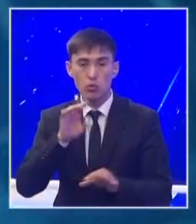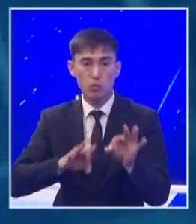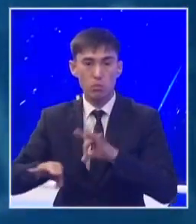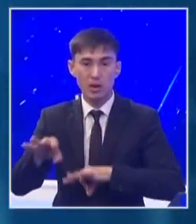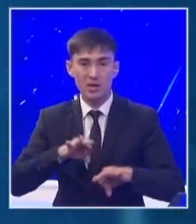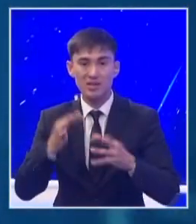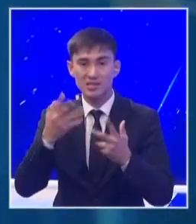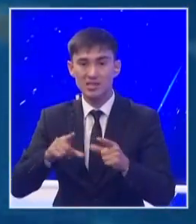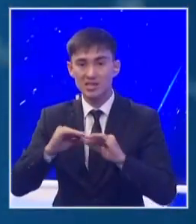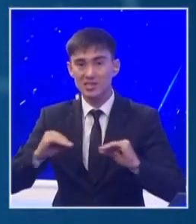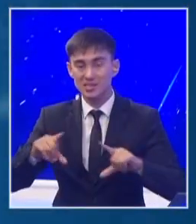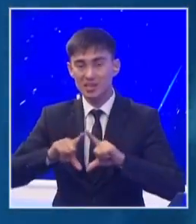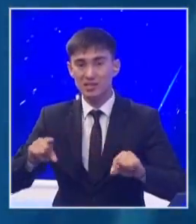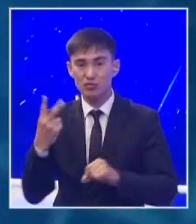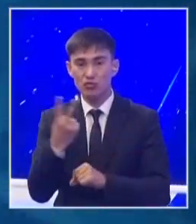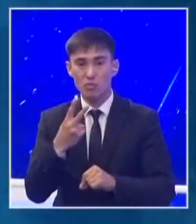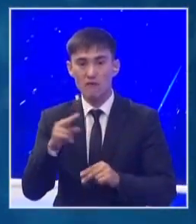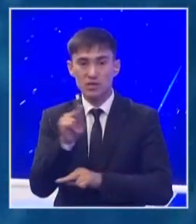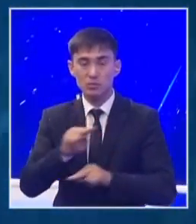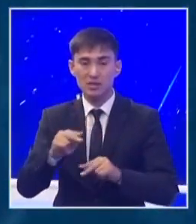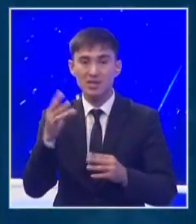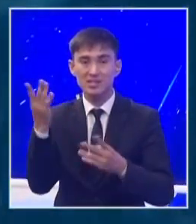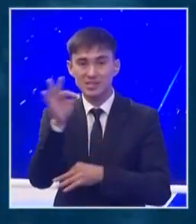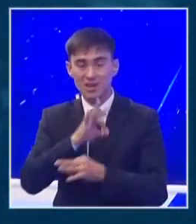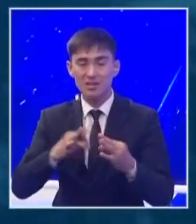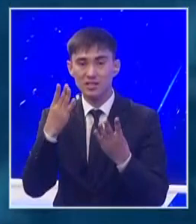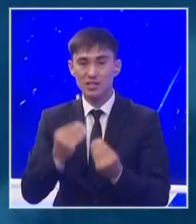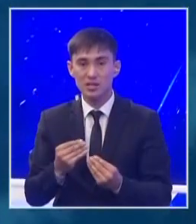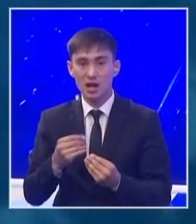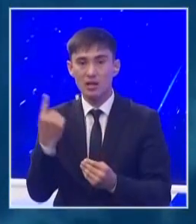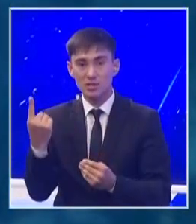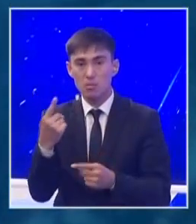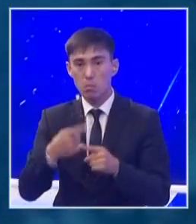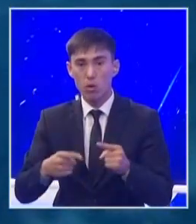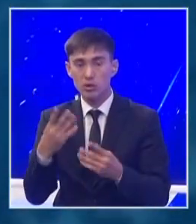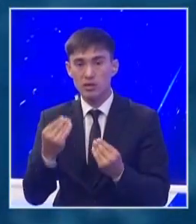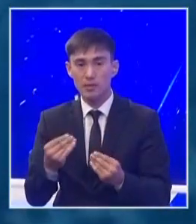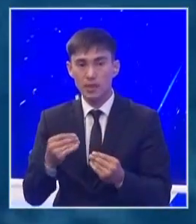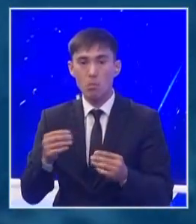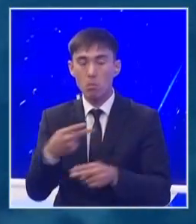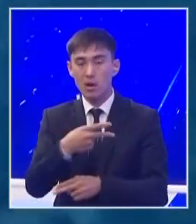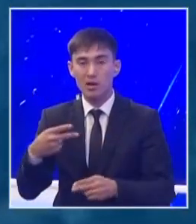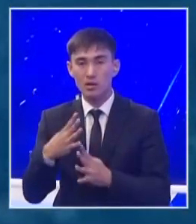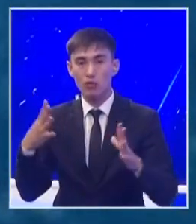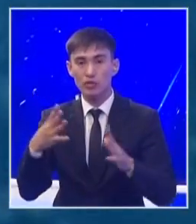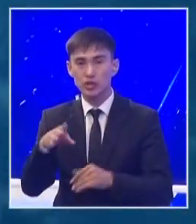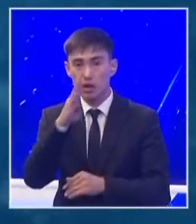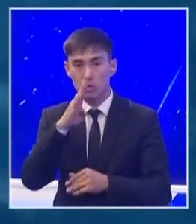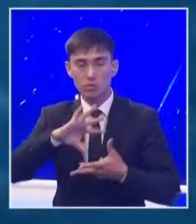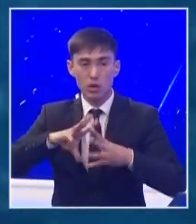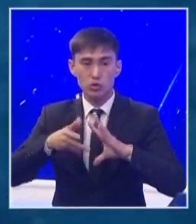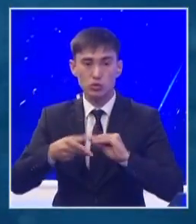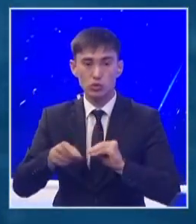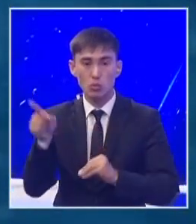нескольких детских садах с 2 воспитателями на целый день, а не одним на полдня, с параллельным 2-кратным увеличением оплаты. По